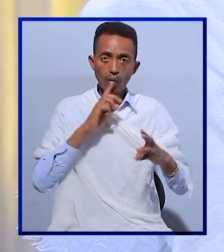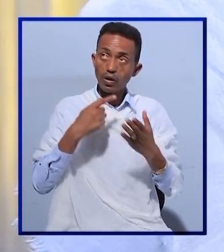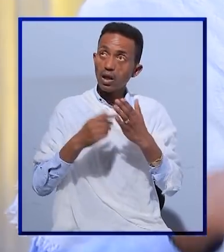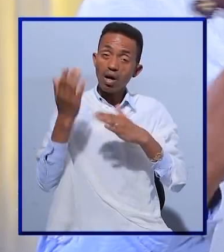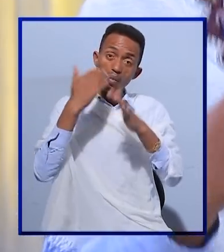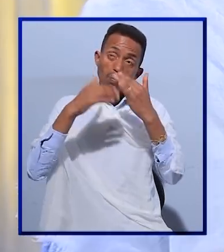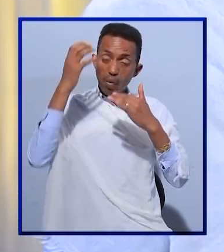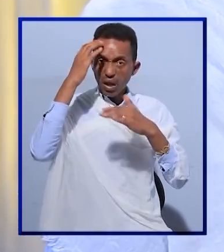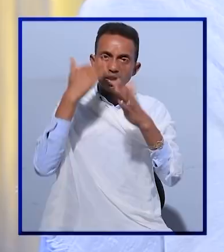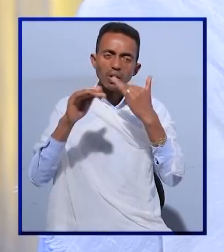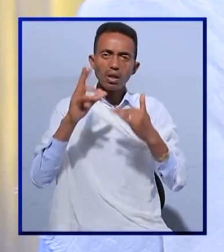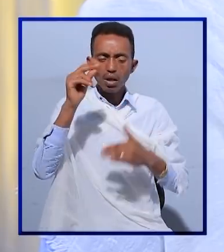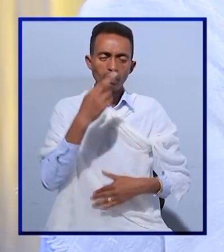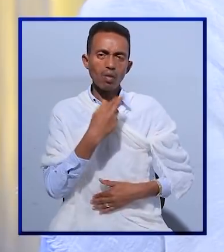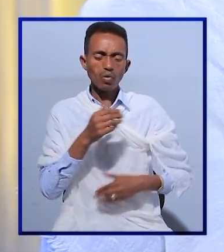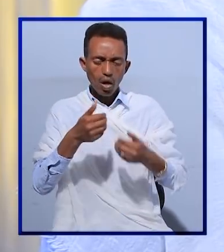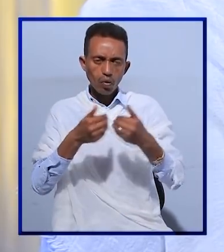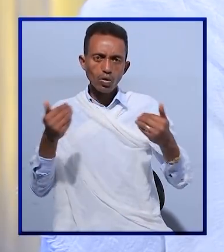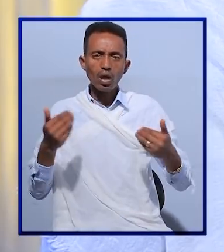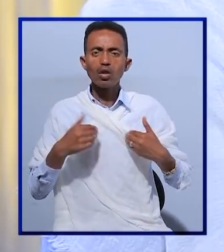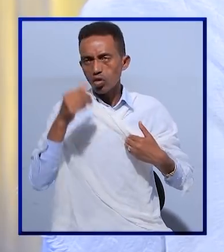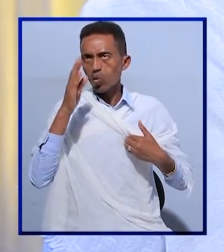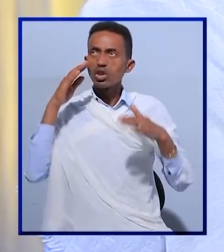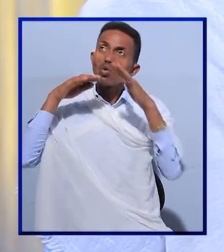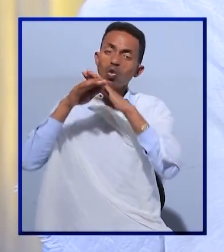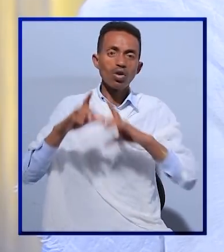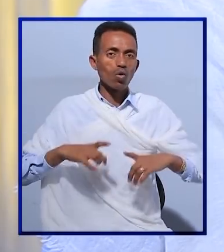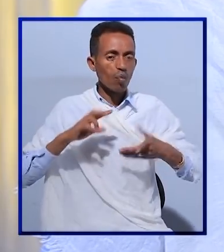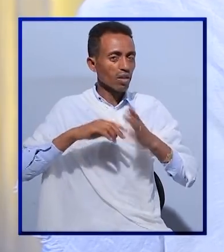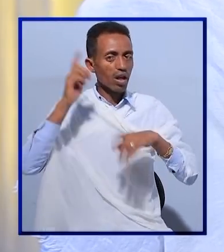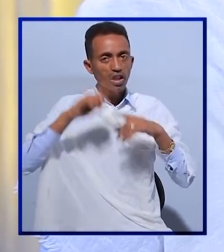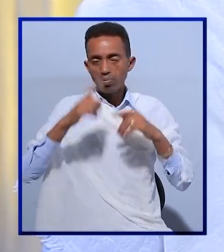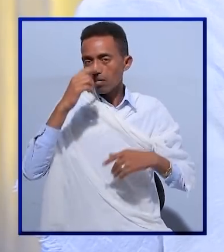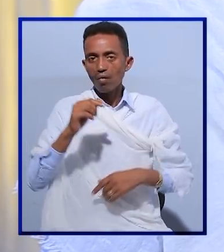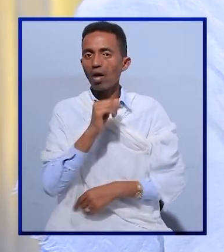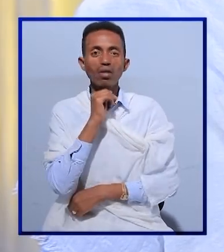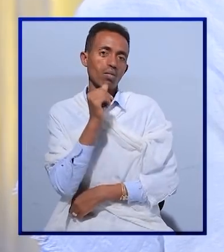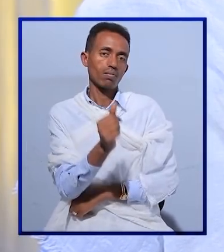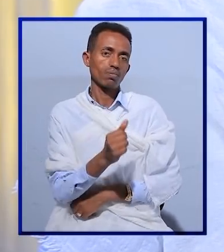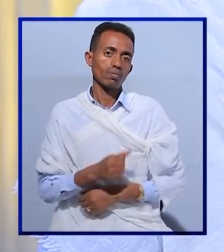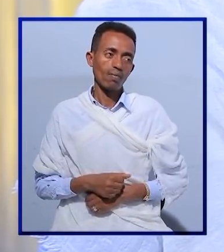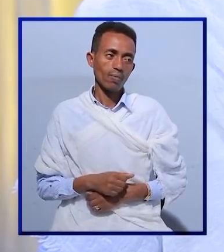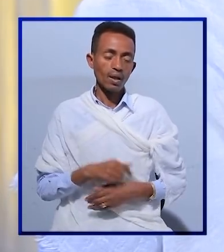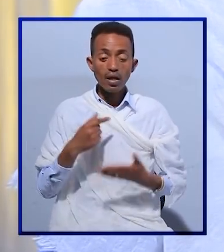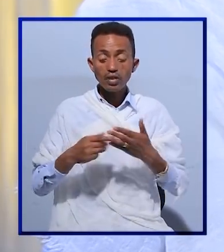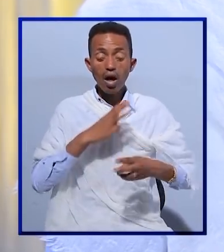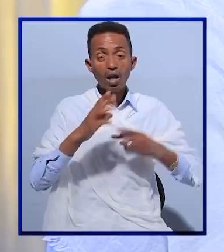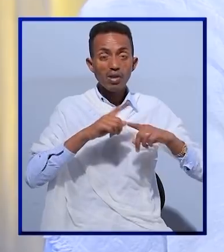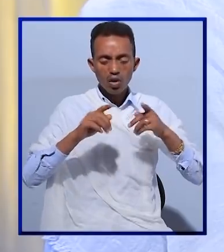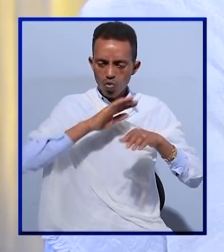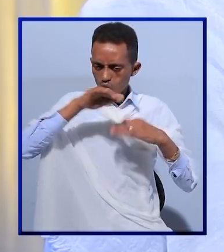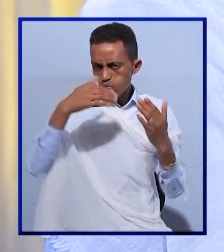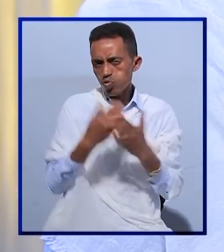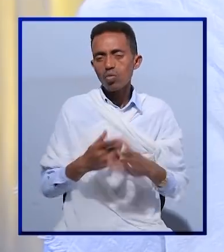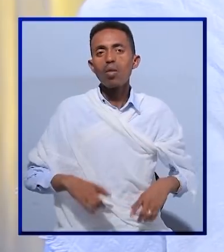ናት። ስለዚህ እዛ ላይ ምንም የሃይማኖት ልዩነት ያላቸው ሰዎች ይኖራሉ ተብሎ አይታሰብም፣ አይታመንም። ይቺ ዓለም